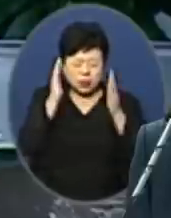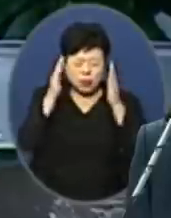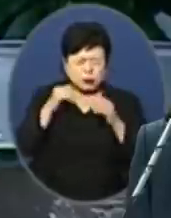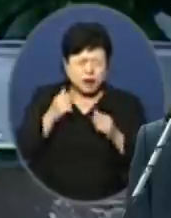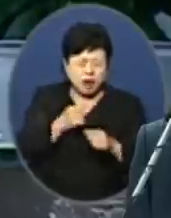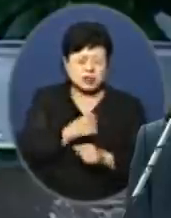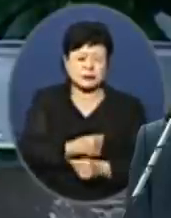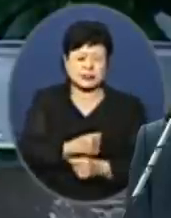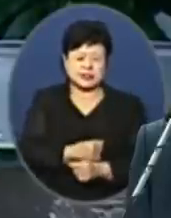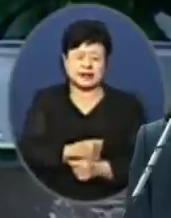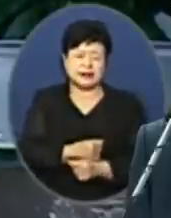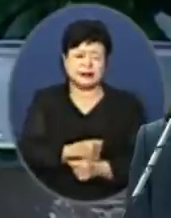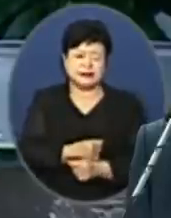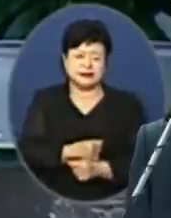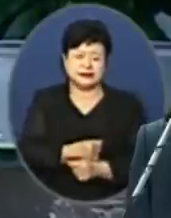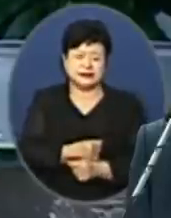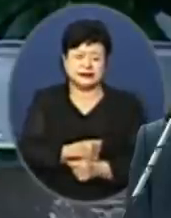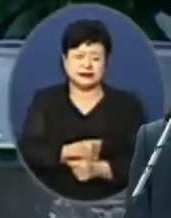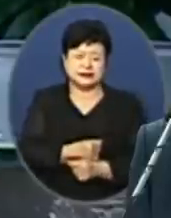해가지고서